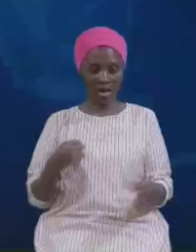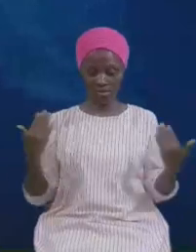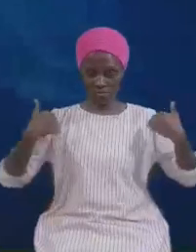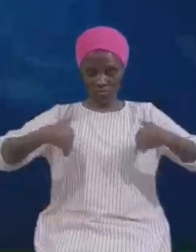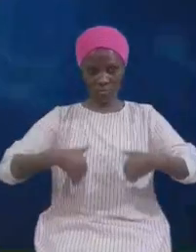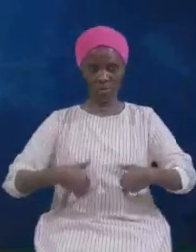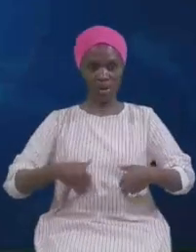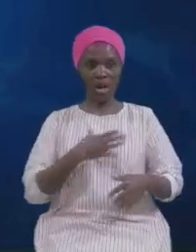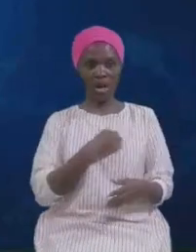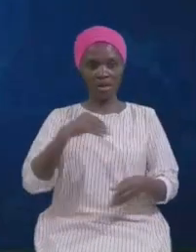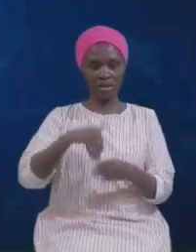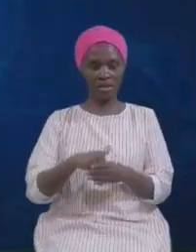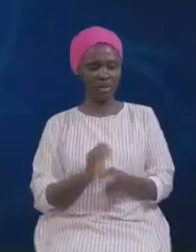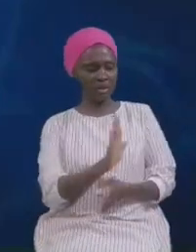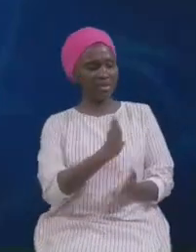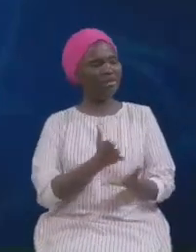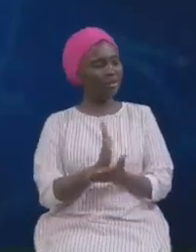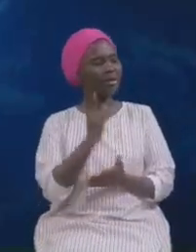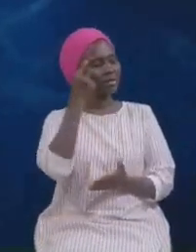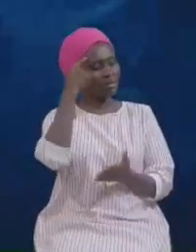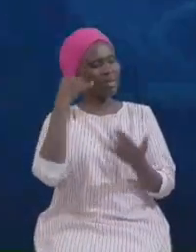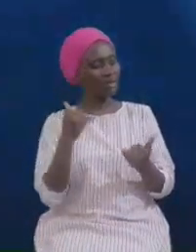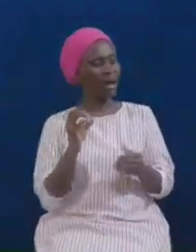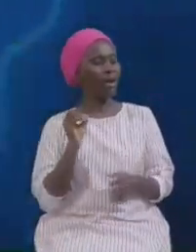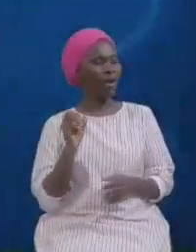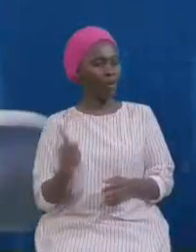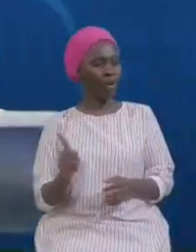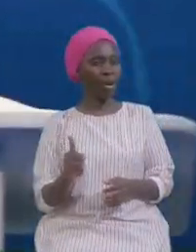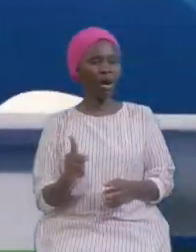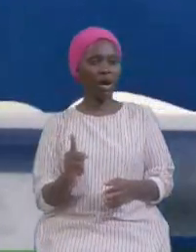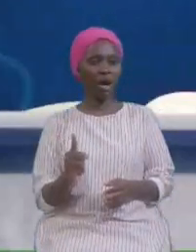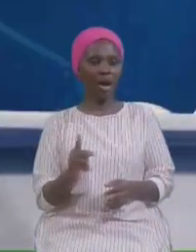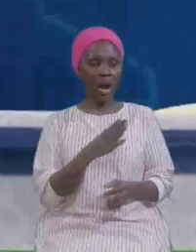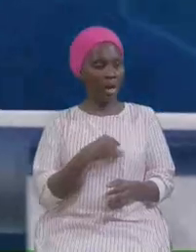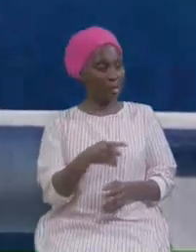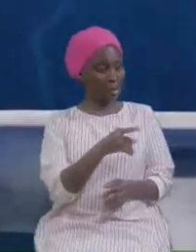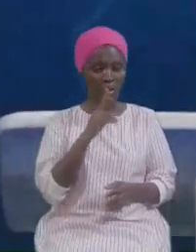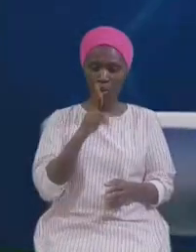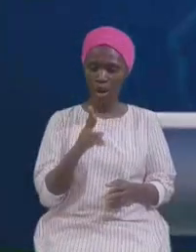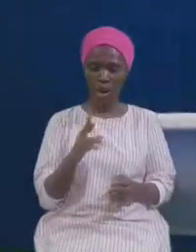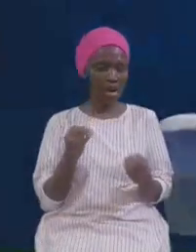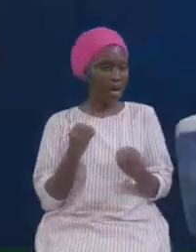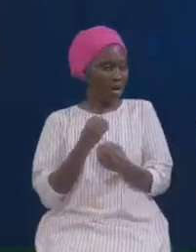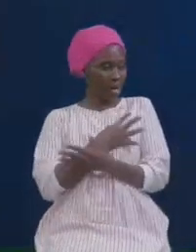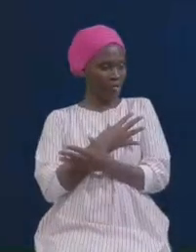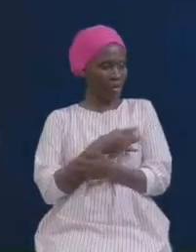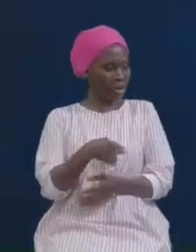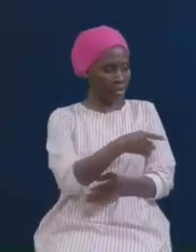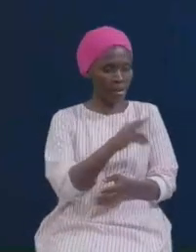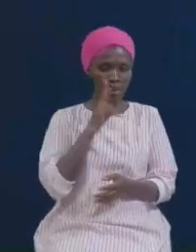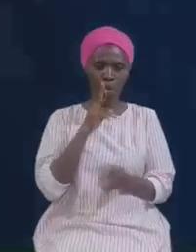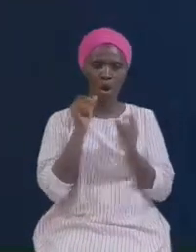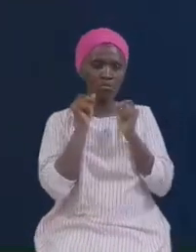vêtu et dans son bon sens. Et ils furent saisis de frayeur. Et ils